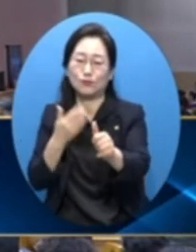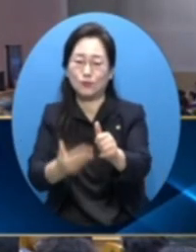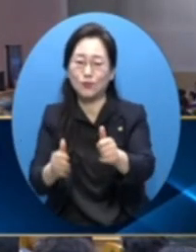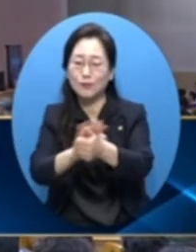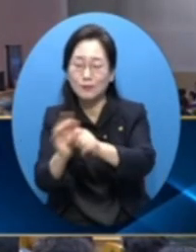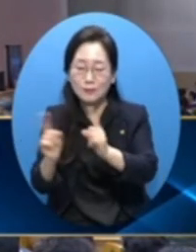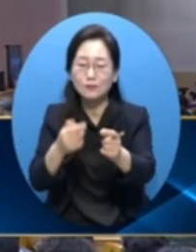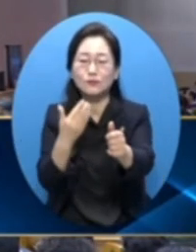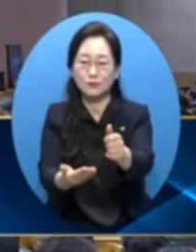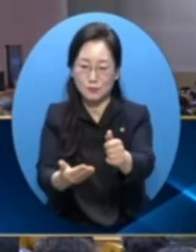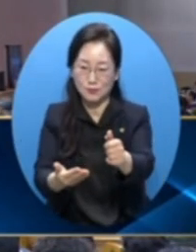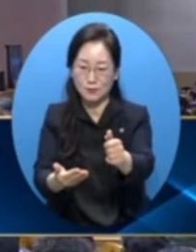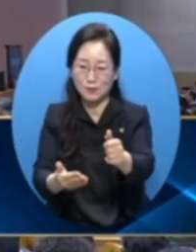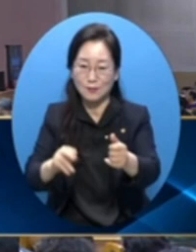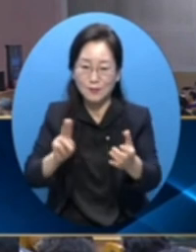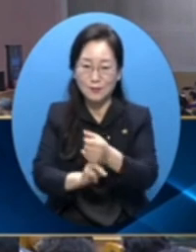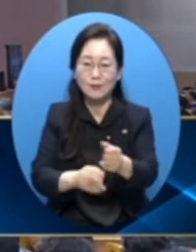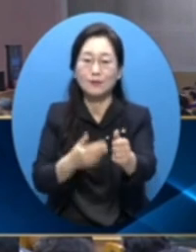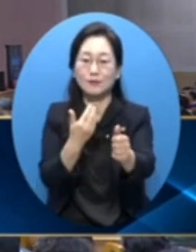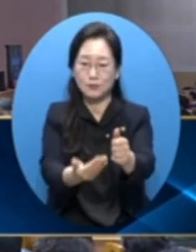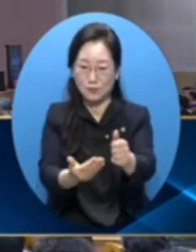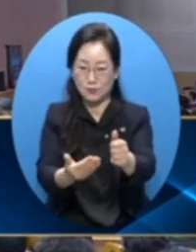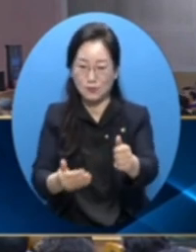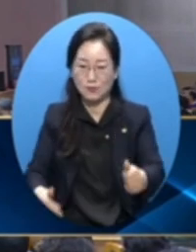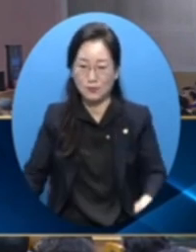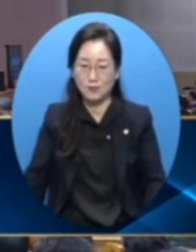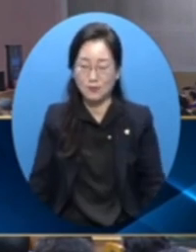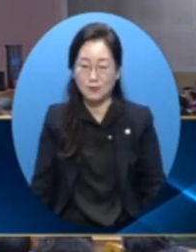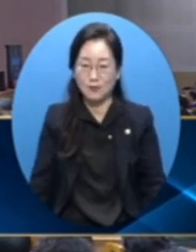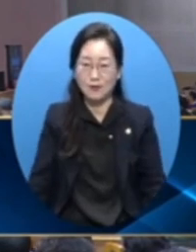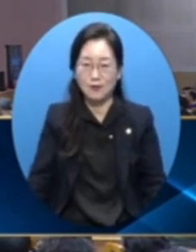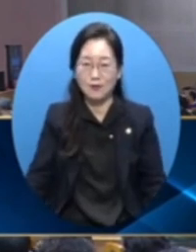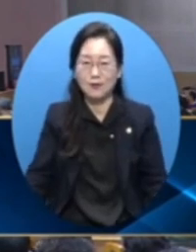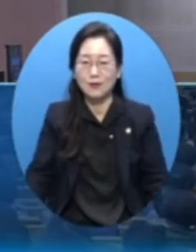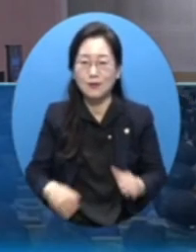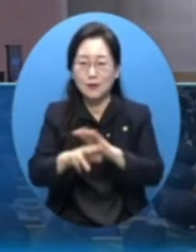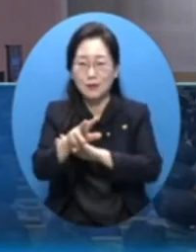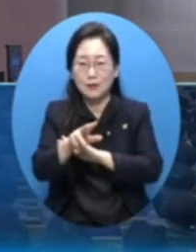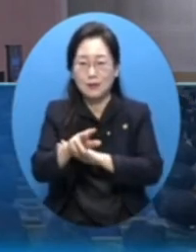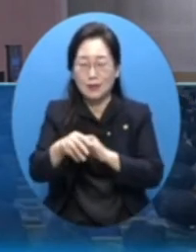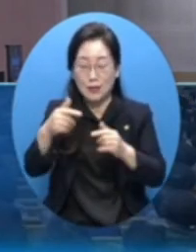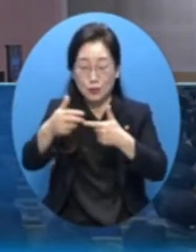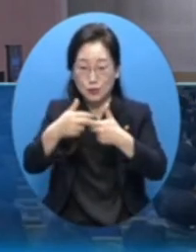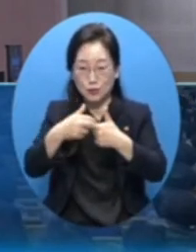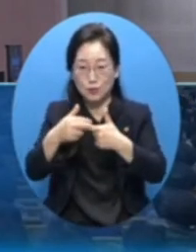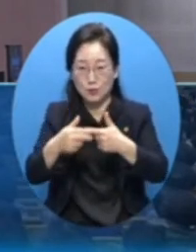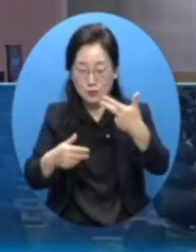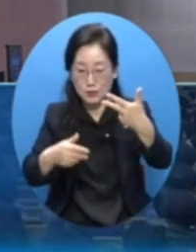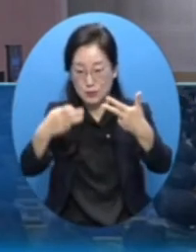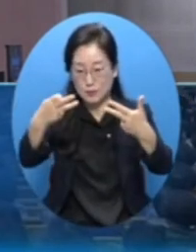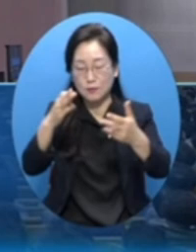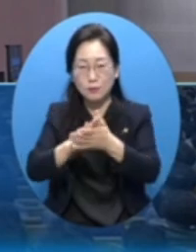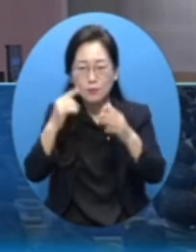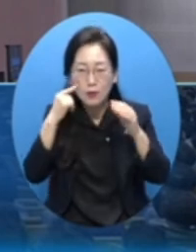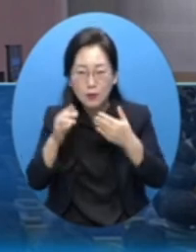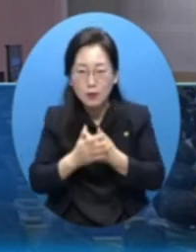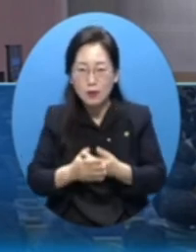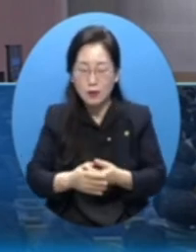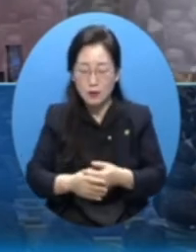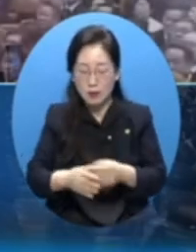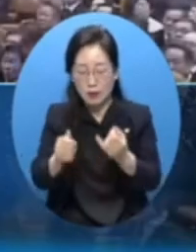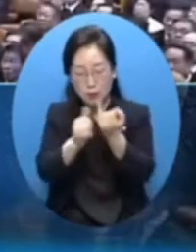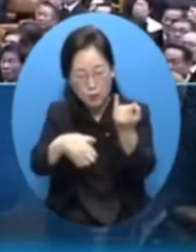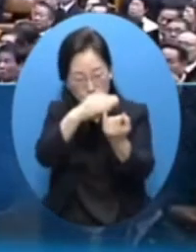예수님, 기적의 예수님이신 것입니다. 7장 14절 보니까 주님께서 오셔서 과부를 보시고 불쌍히 여기사 울지